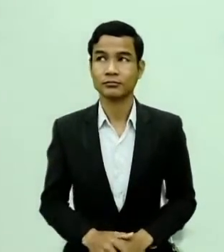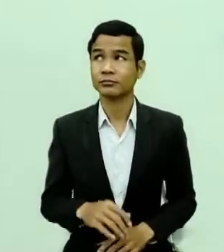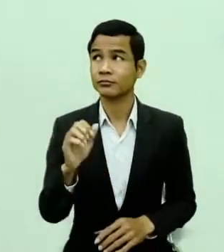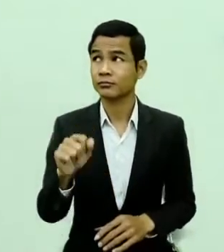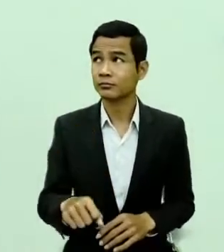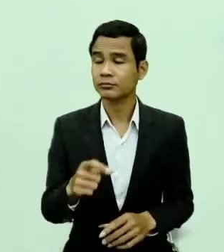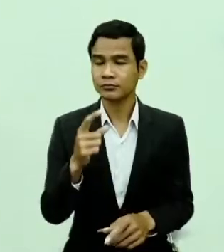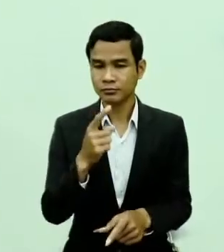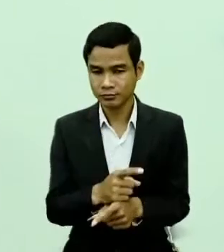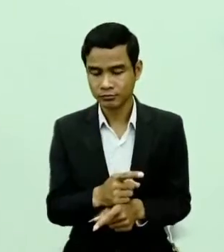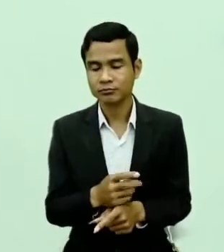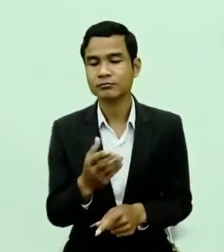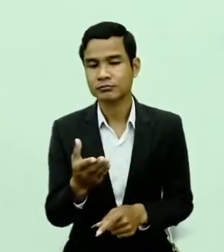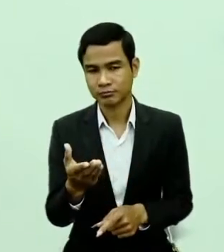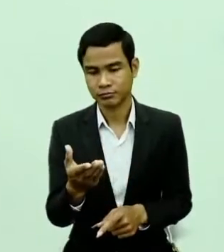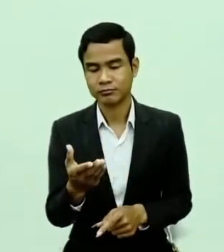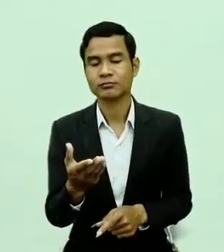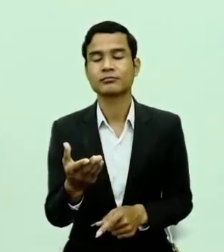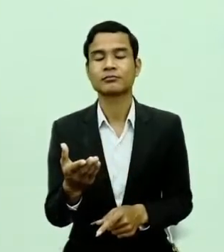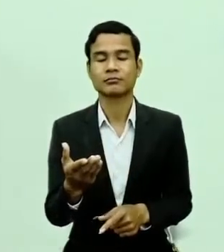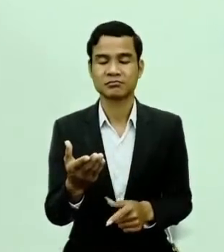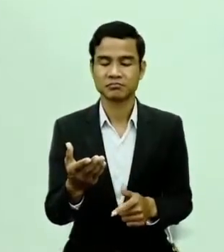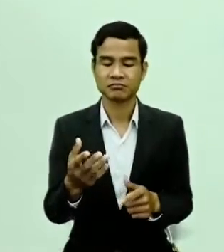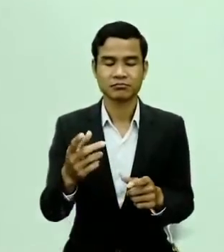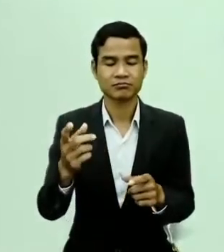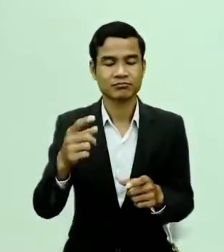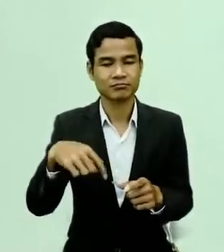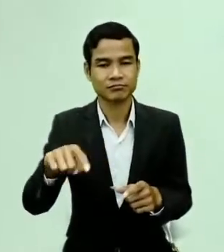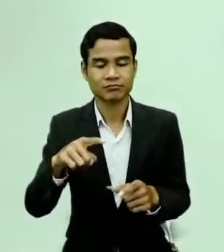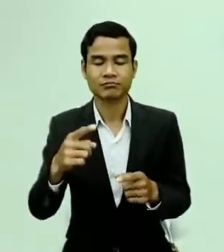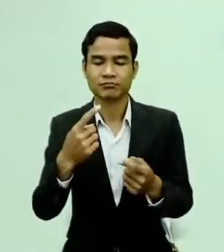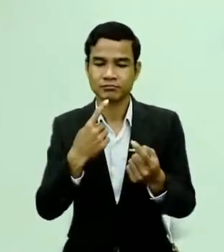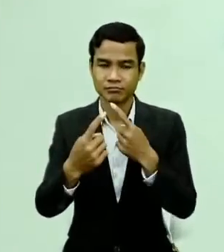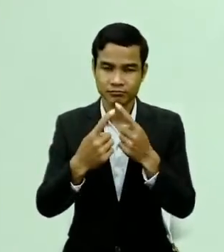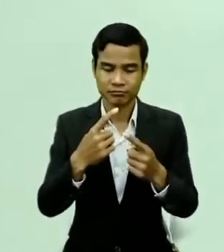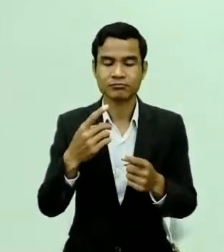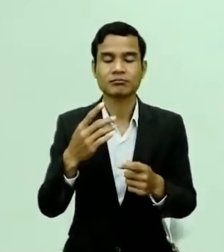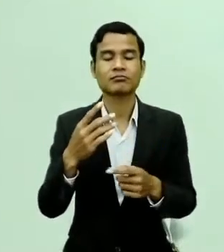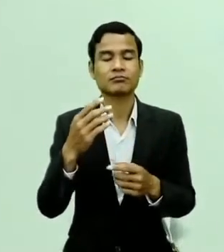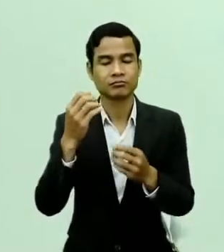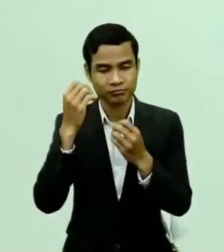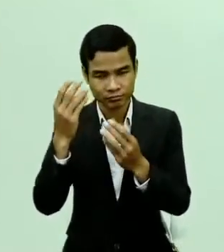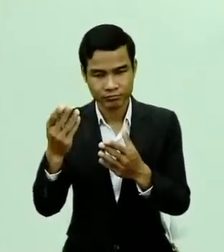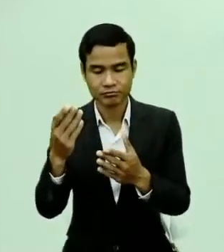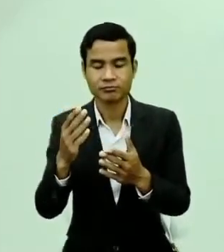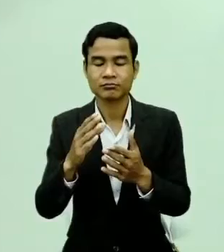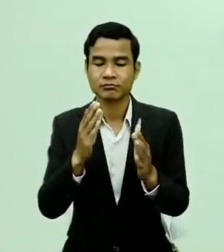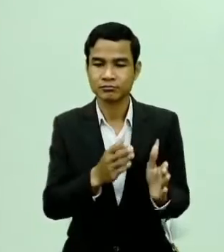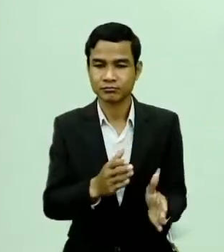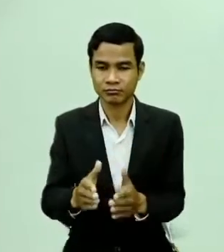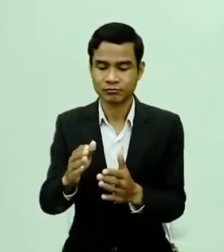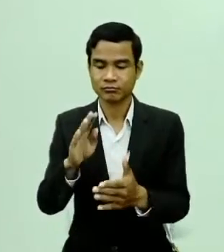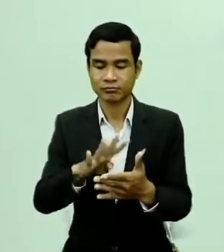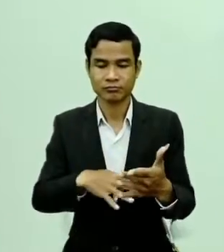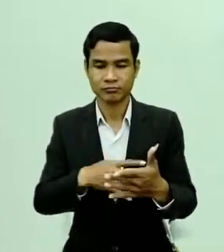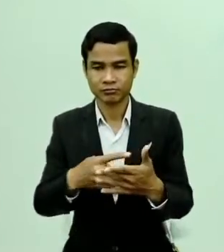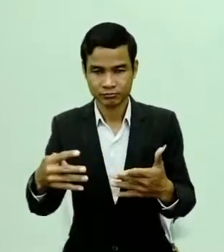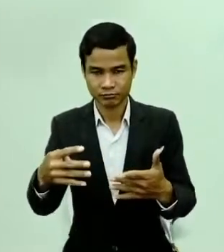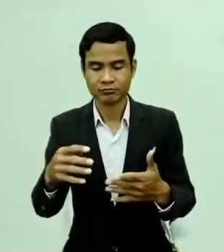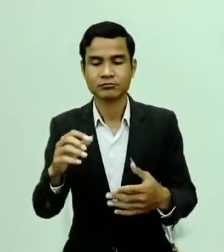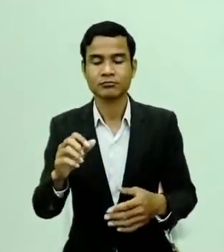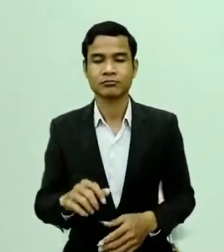chà trầm trơn nè cứ bộ quạt cầm phong tay bị phía xa khá nế đảm bấy riêp chom phán